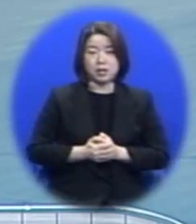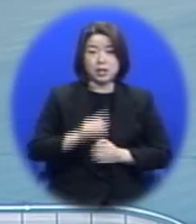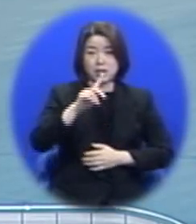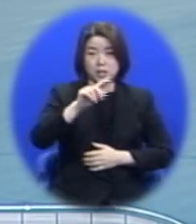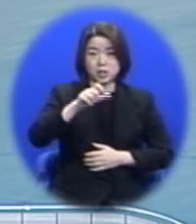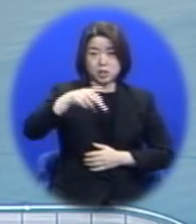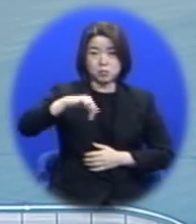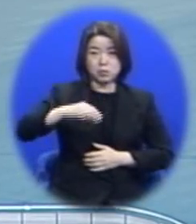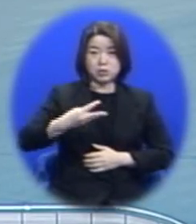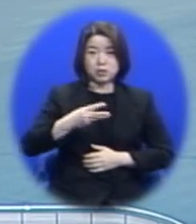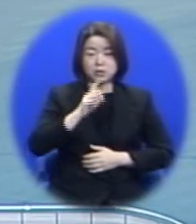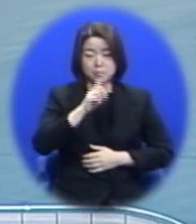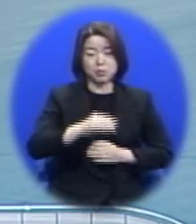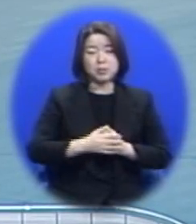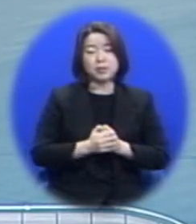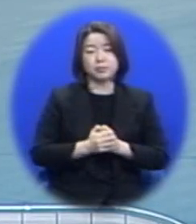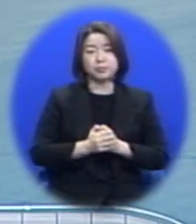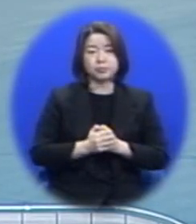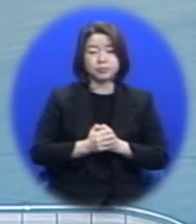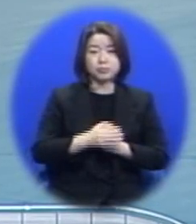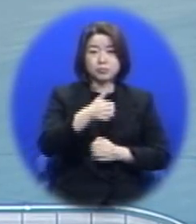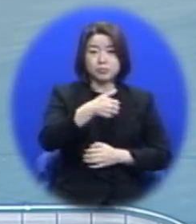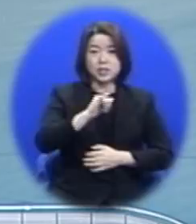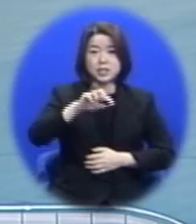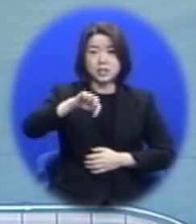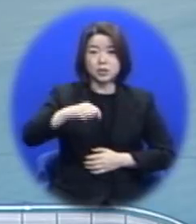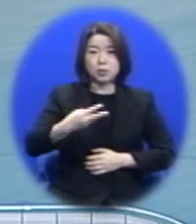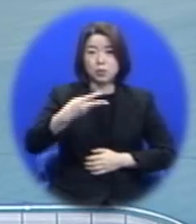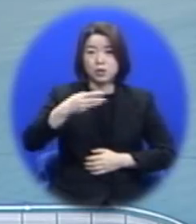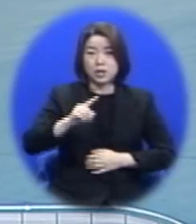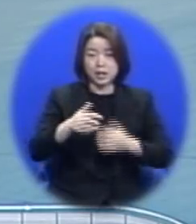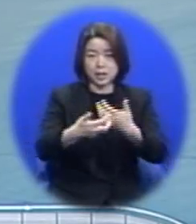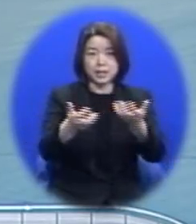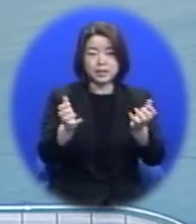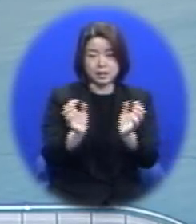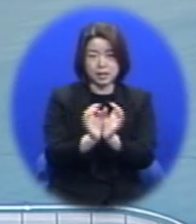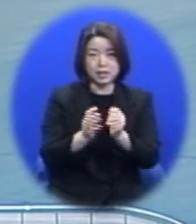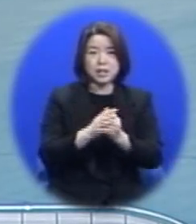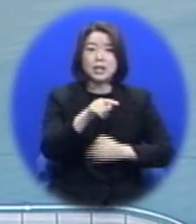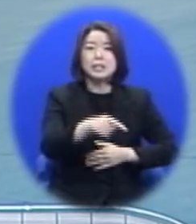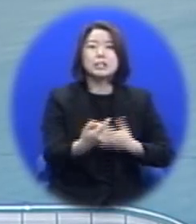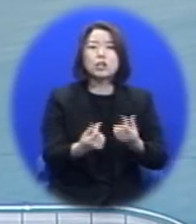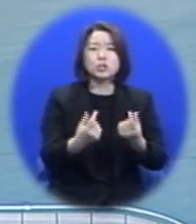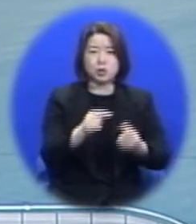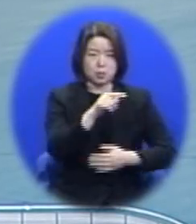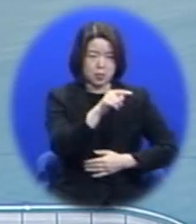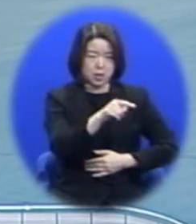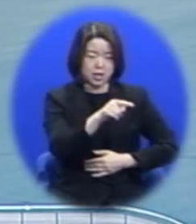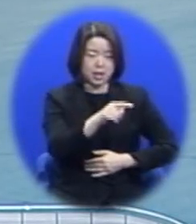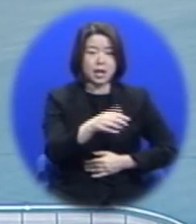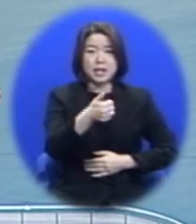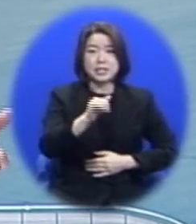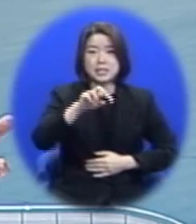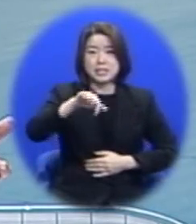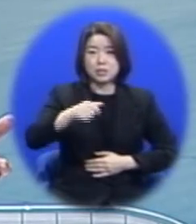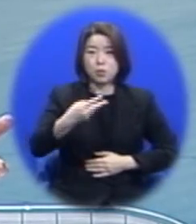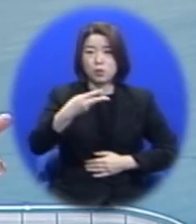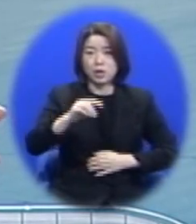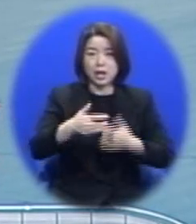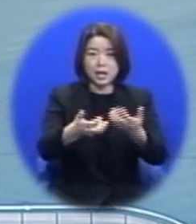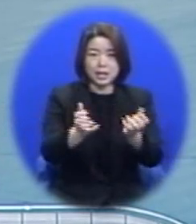15절에서는 니골라당에 대한 말씀을 합니다. 이와 같이 내게도 니골라당의 가르침을 따르는 자들이